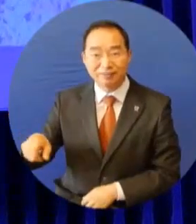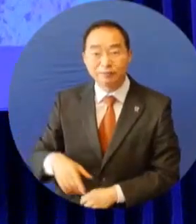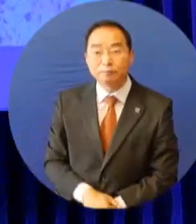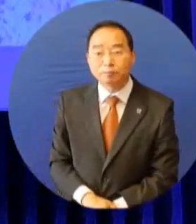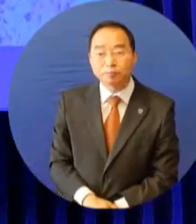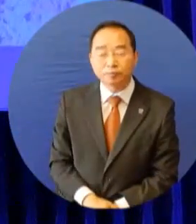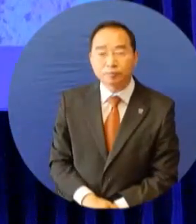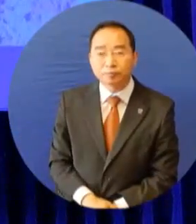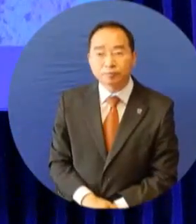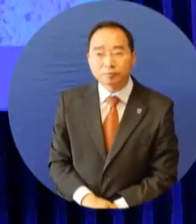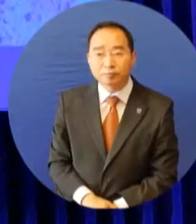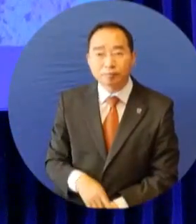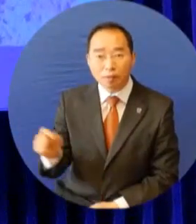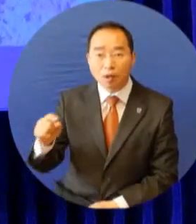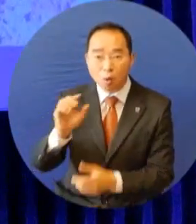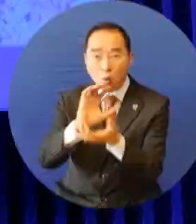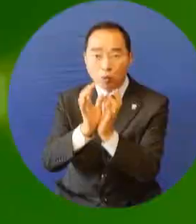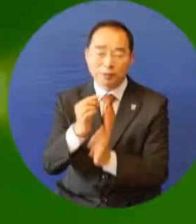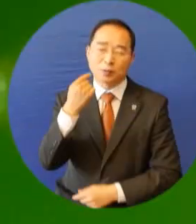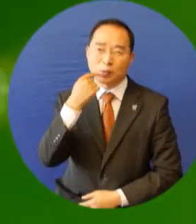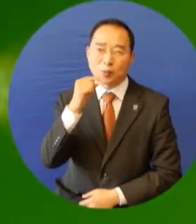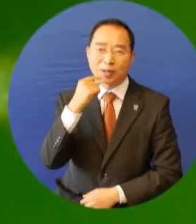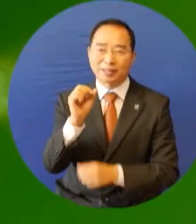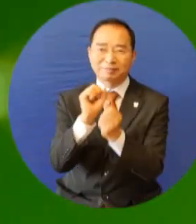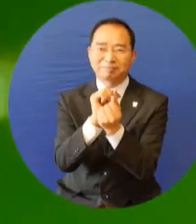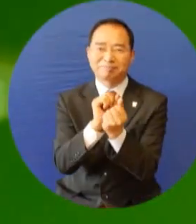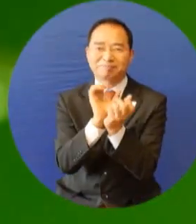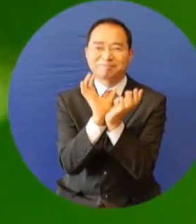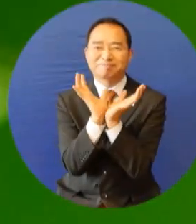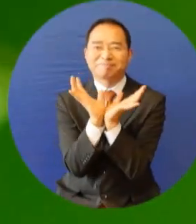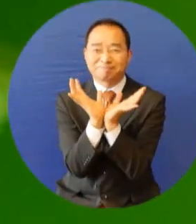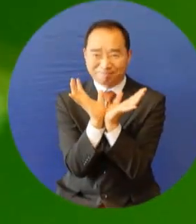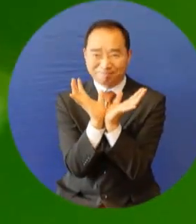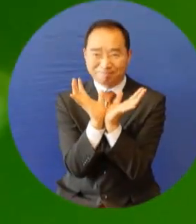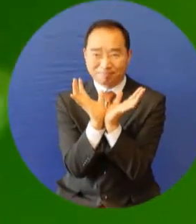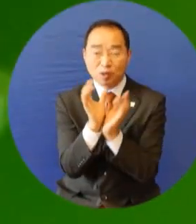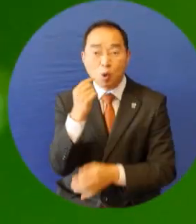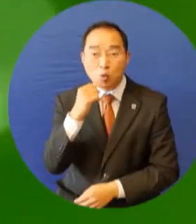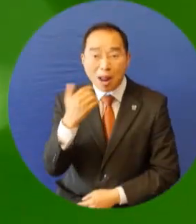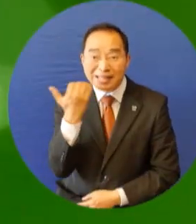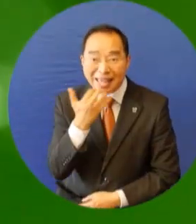되는데 이게 노란 꽃이 피죠.